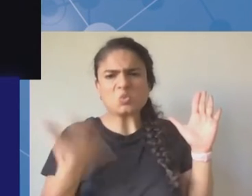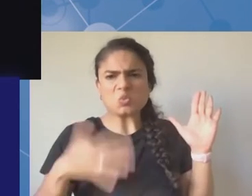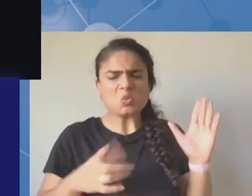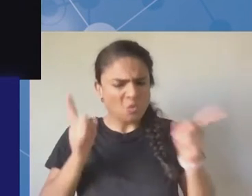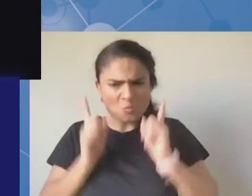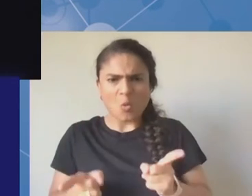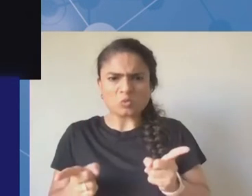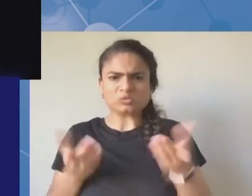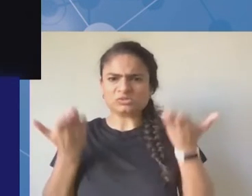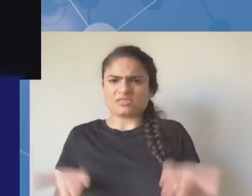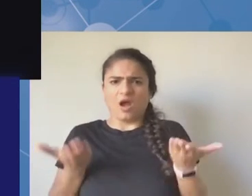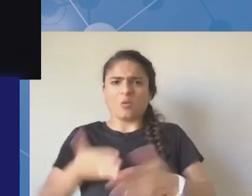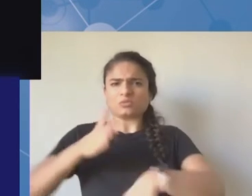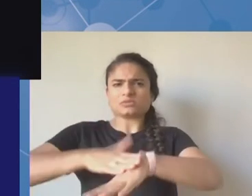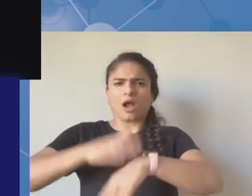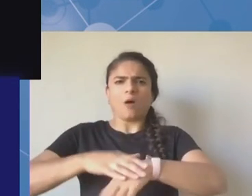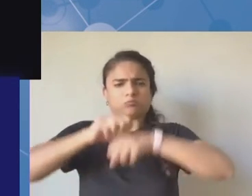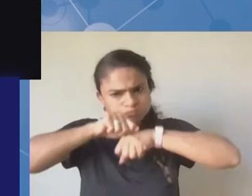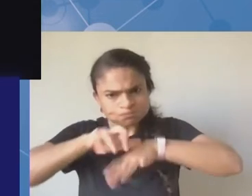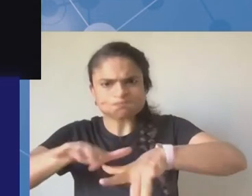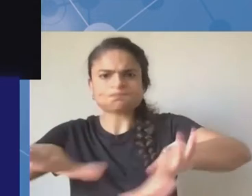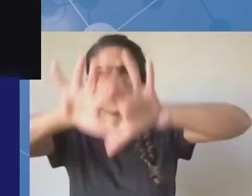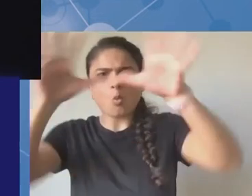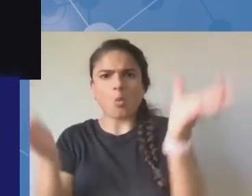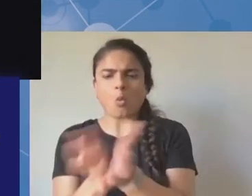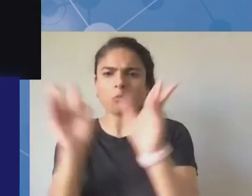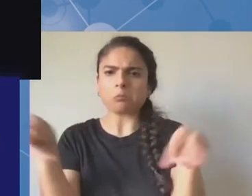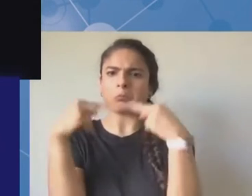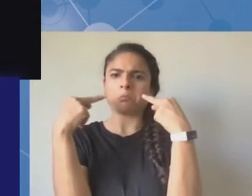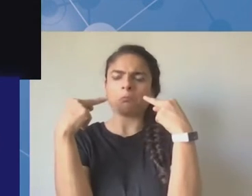контролирует прошлое, контролирует будущее, а кто контролирует